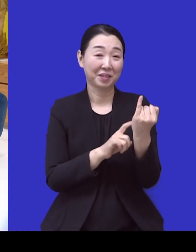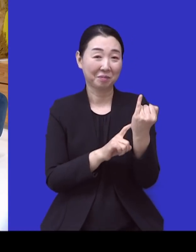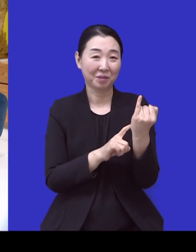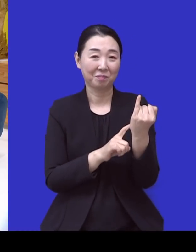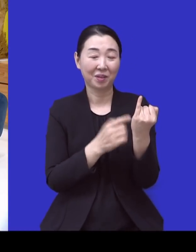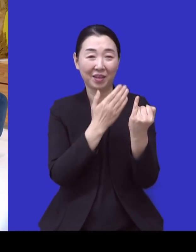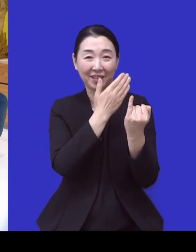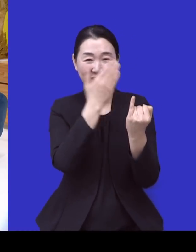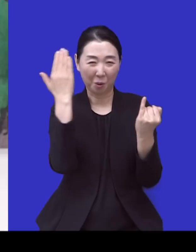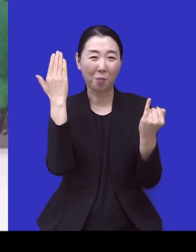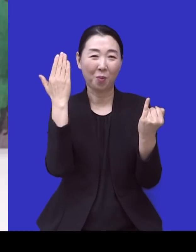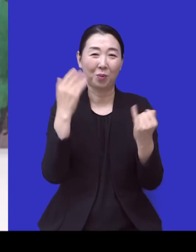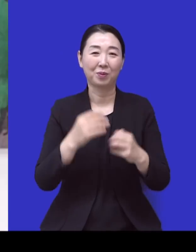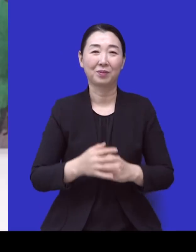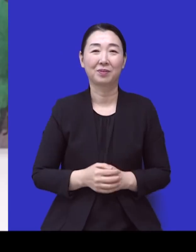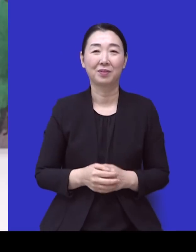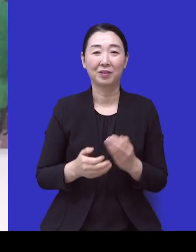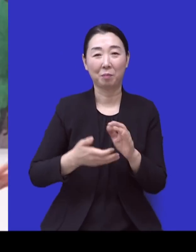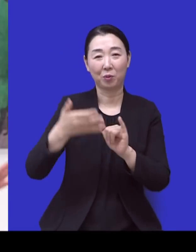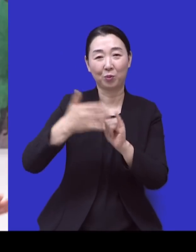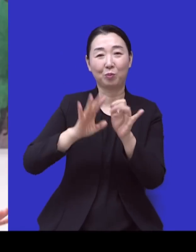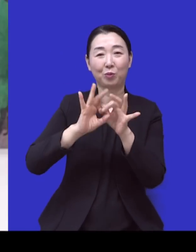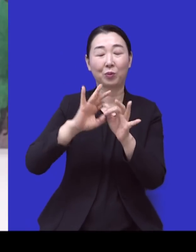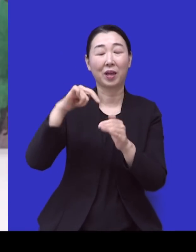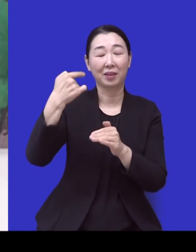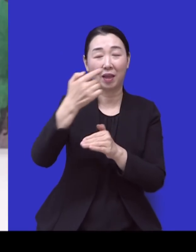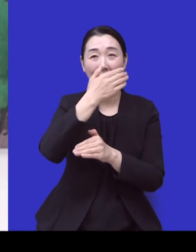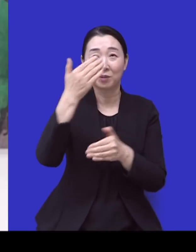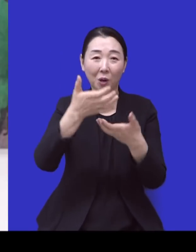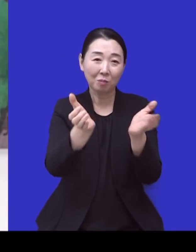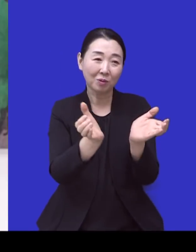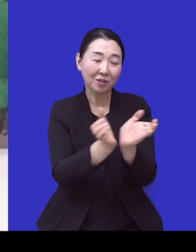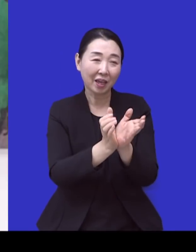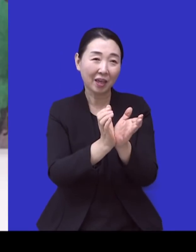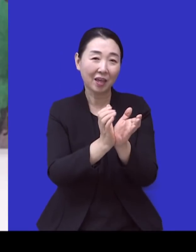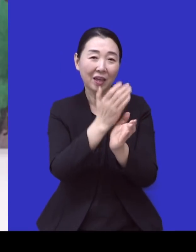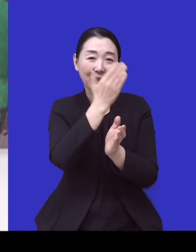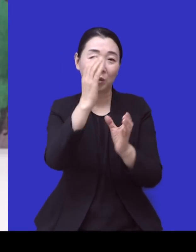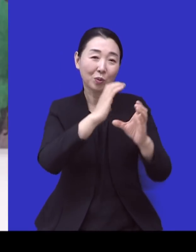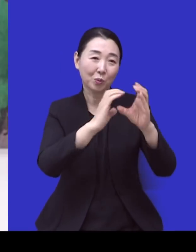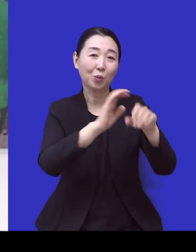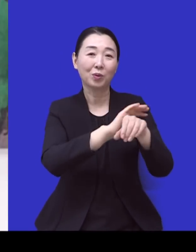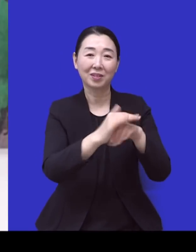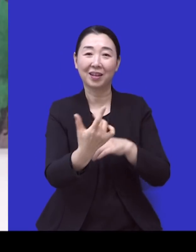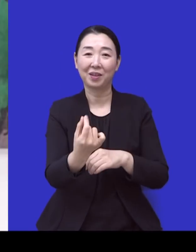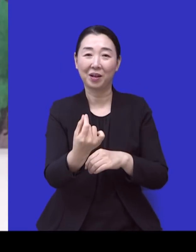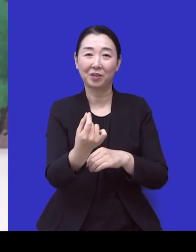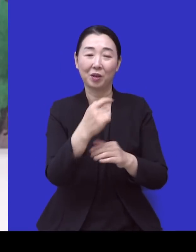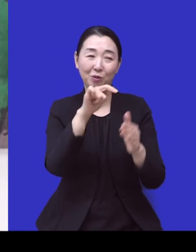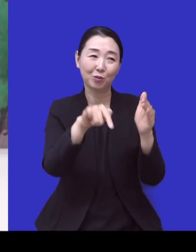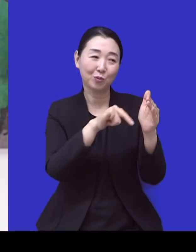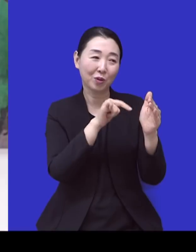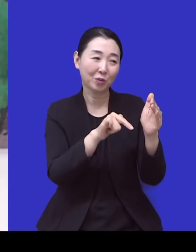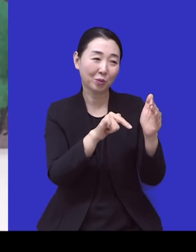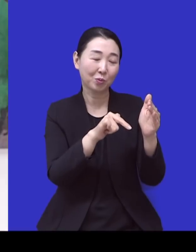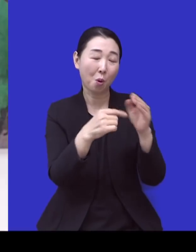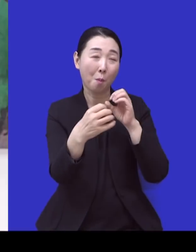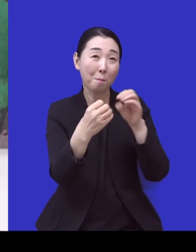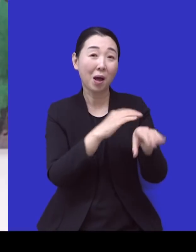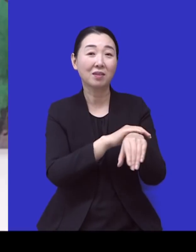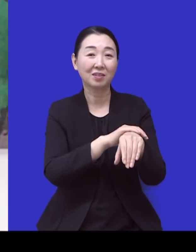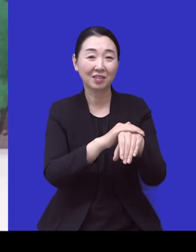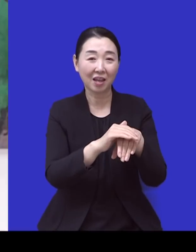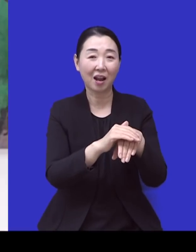자매님이 젊으시니까 이제 유튜브를 통해서 다음 세대나 이런 청년들이랑 소통이 잘 될 것 같은데 그 중에서도 좀 반응이